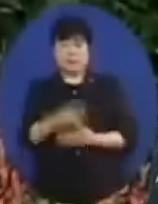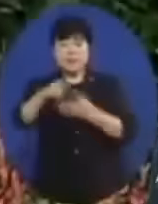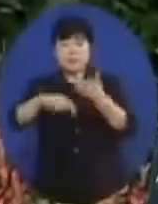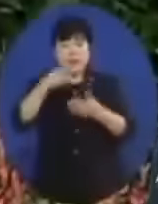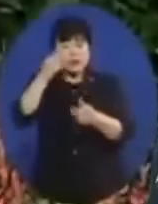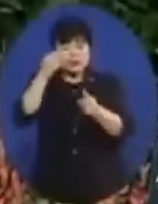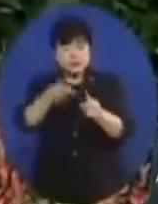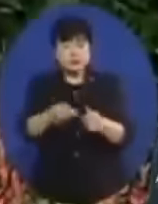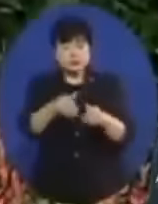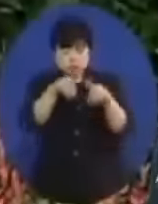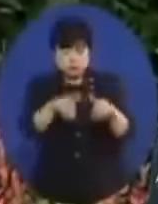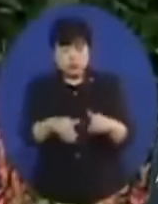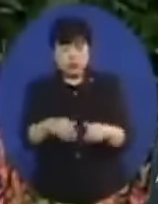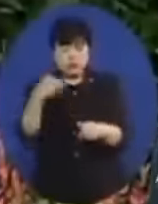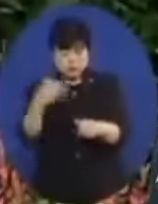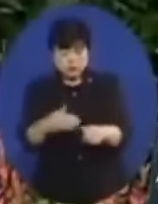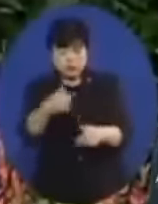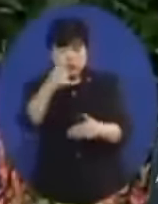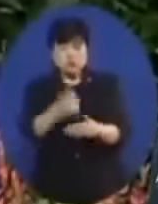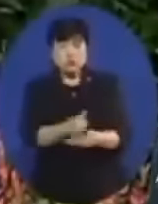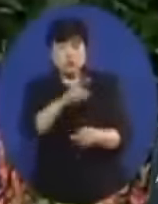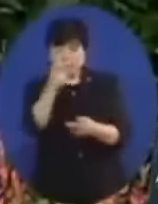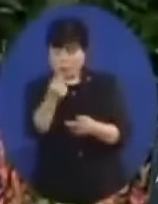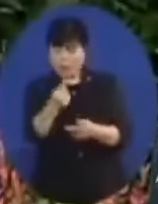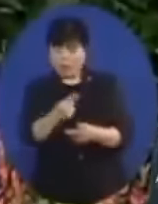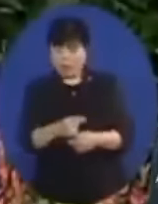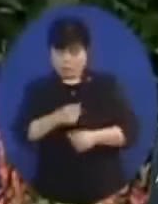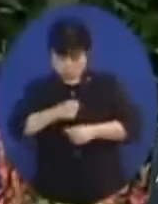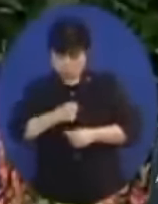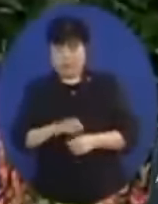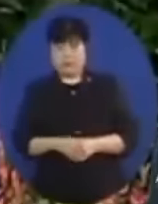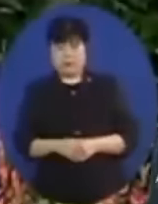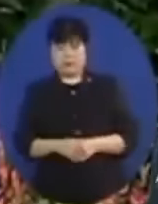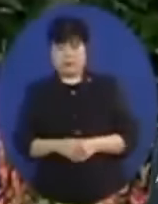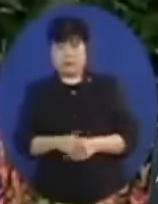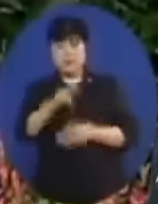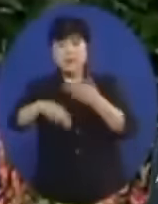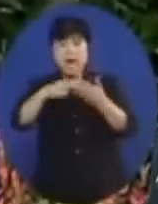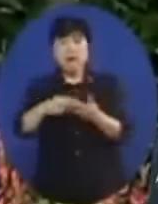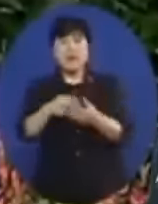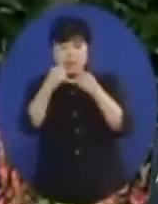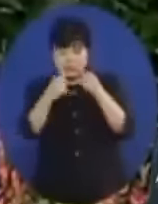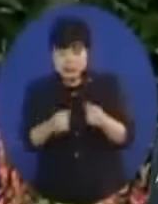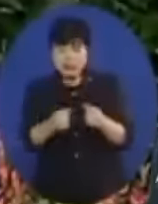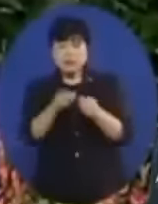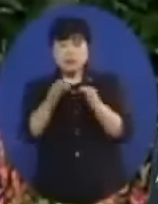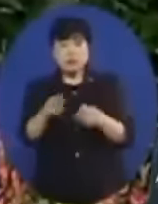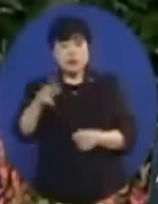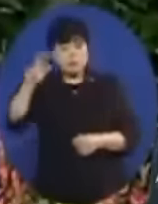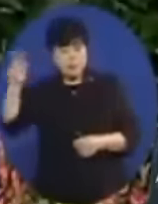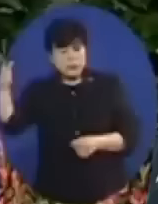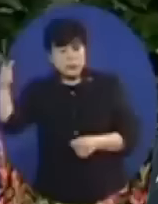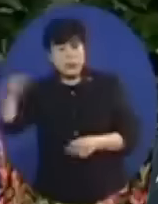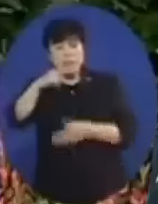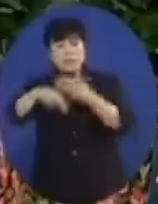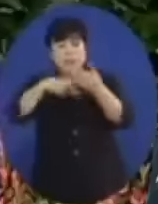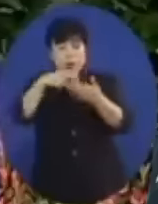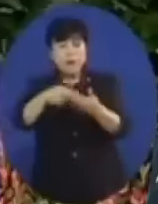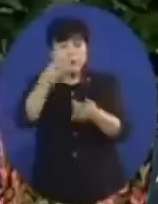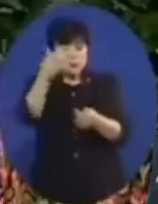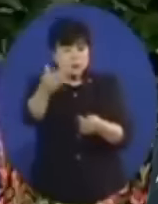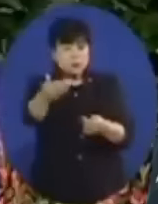기름 부은 받은 자를 치면 죄가 없겠느냐. 다윗이 또 이르되 야훼께서 살아계심을 두고 맹세하노니 야훼께서